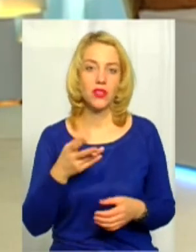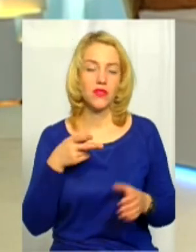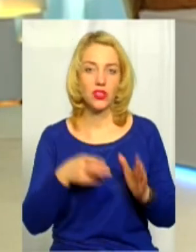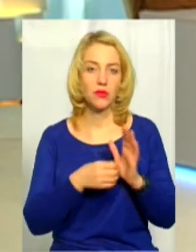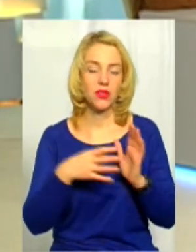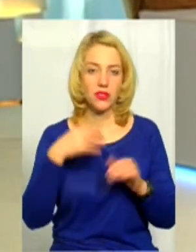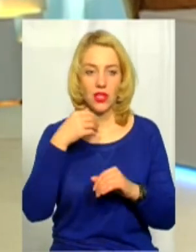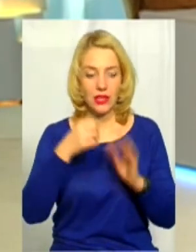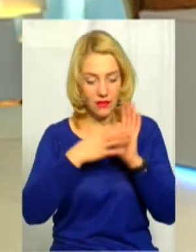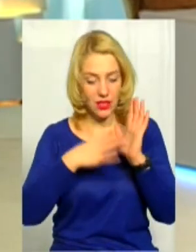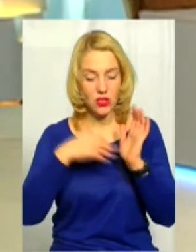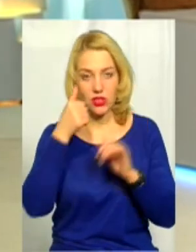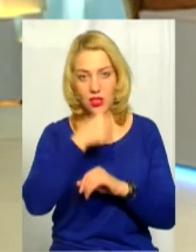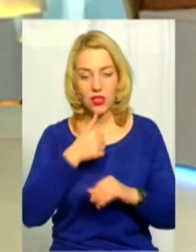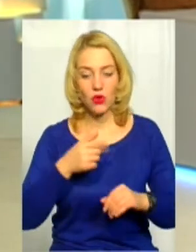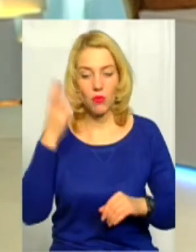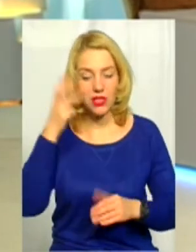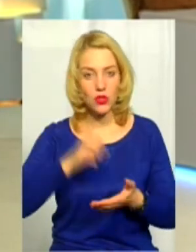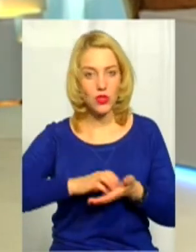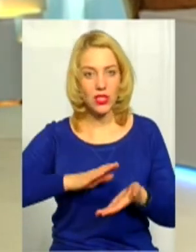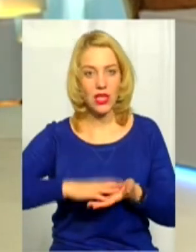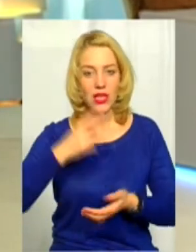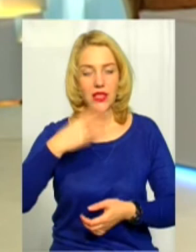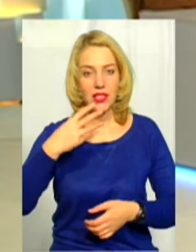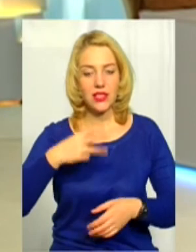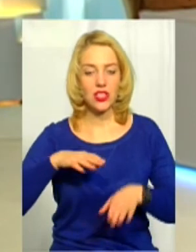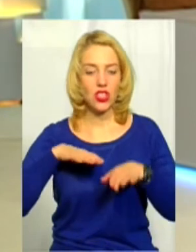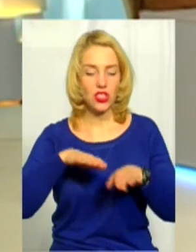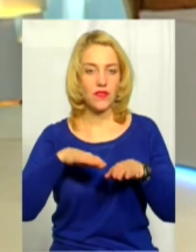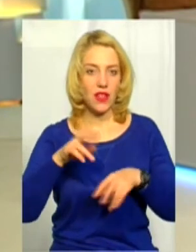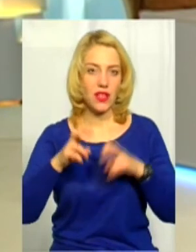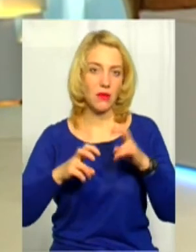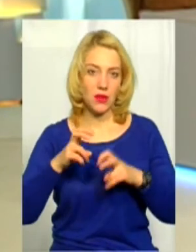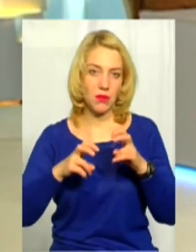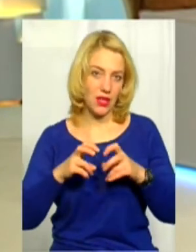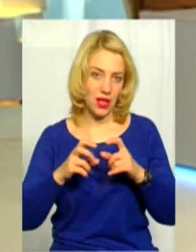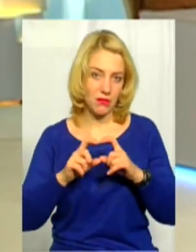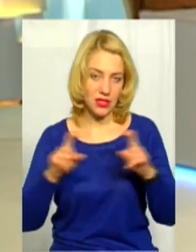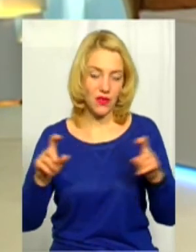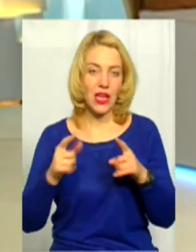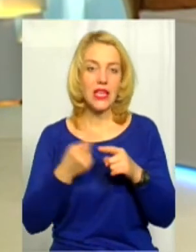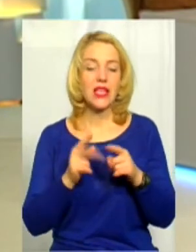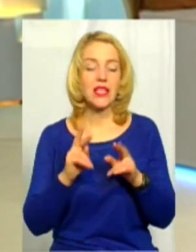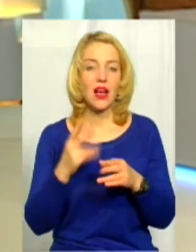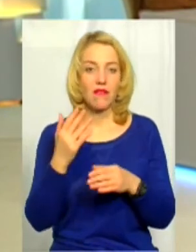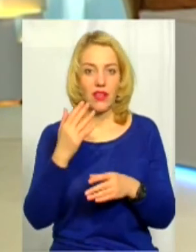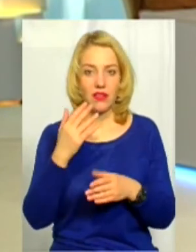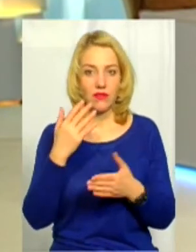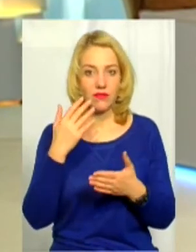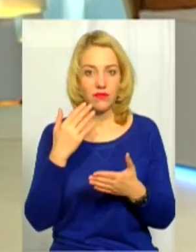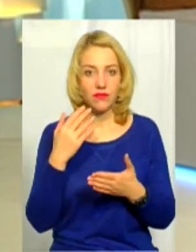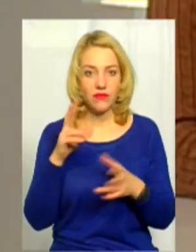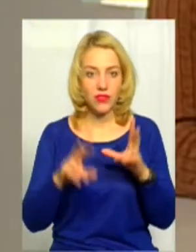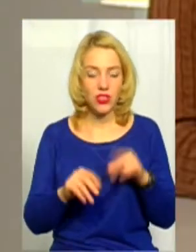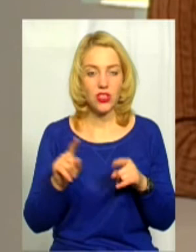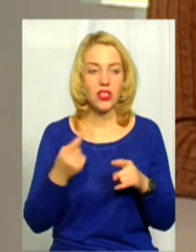рік, у Хмельницькому зареєструвалося 30 швейних підприємств. От як гадаєте, це свідчить про те, що